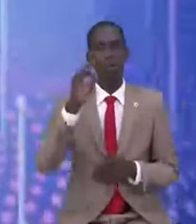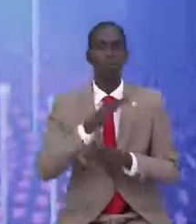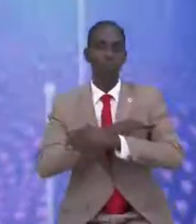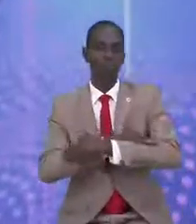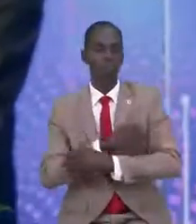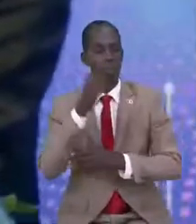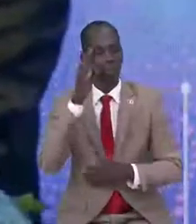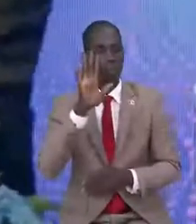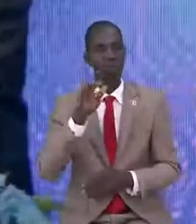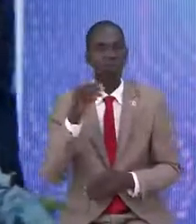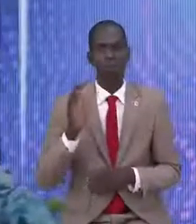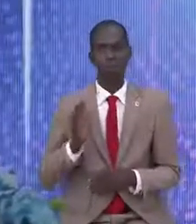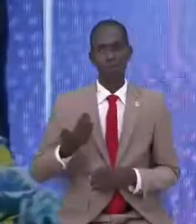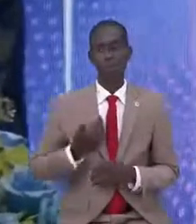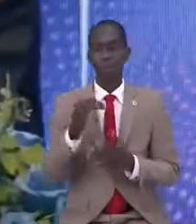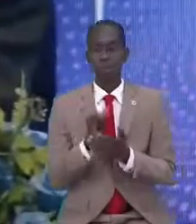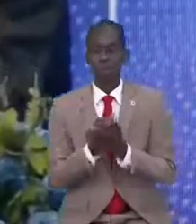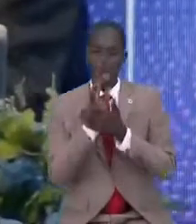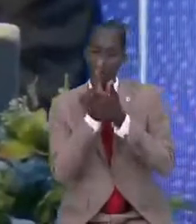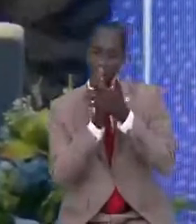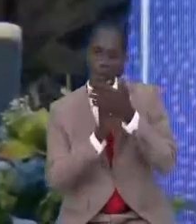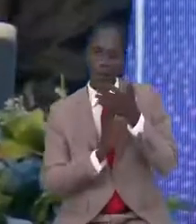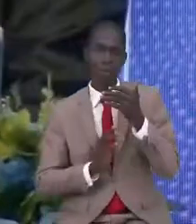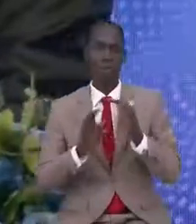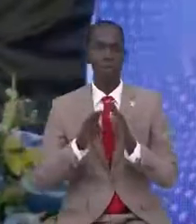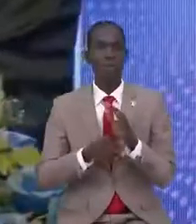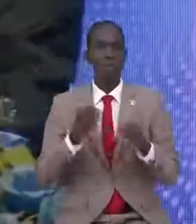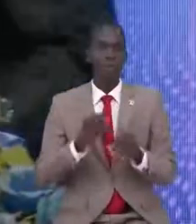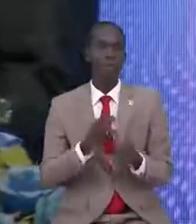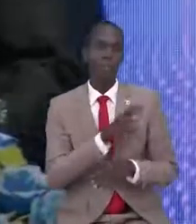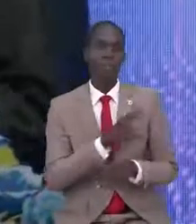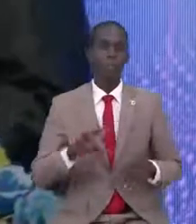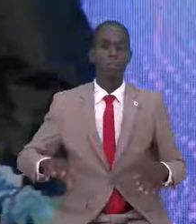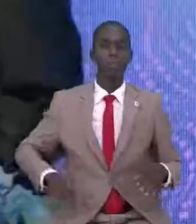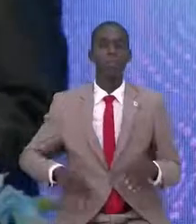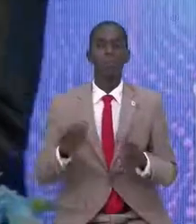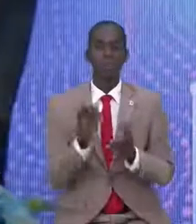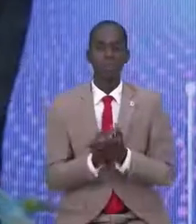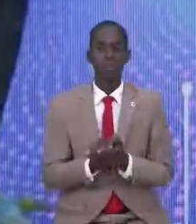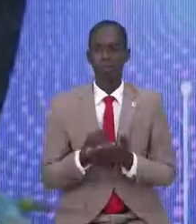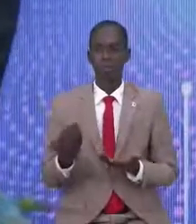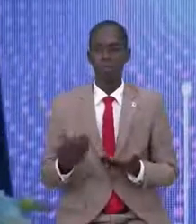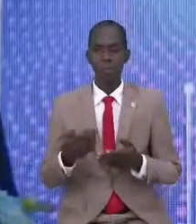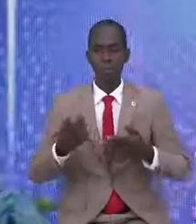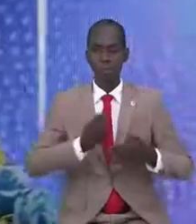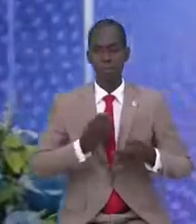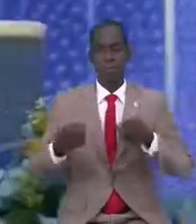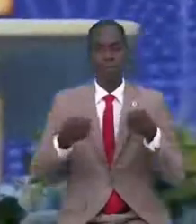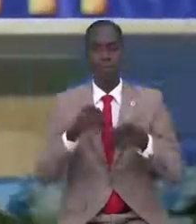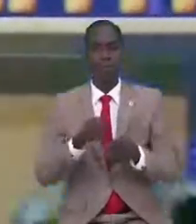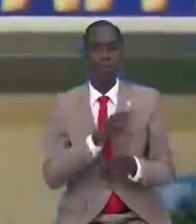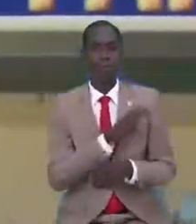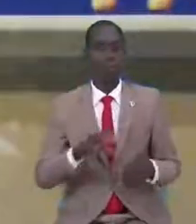âmes. » Cette douceur en Christ, cette humilité en Christ, ce tempérament en